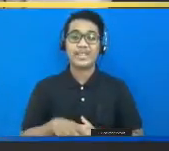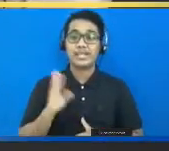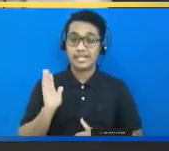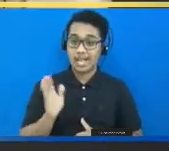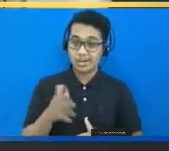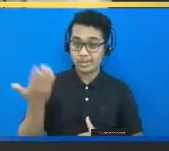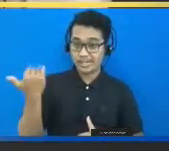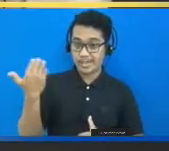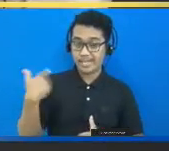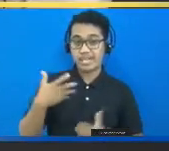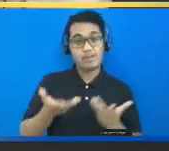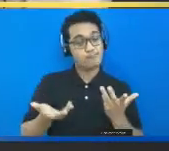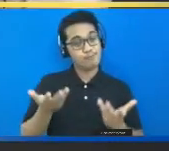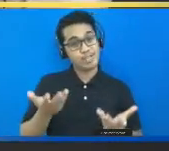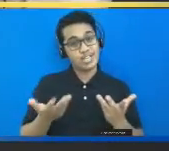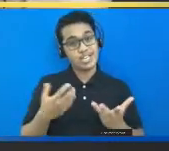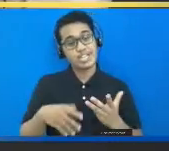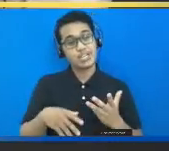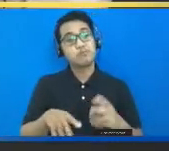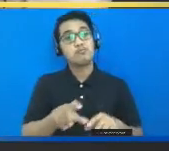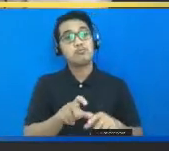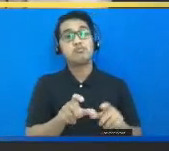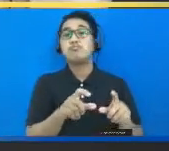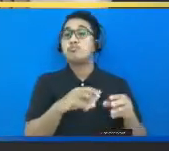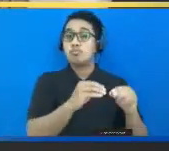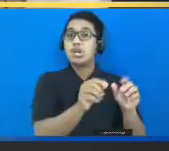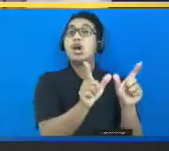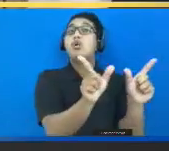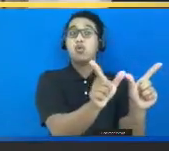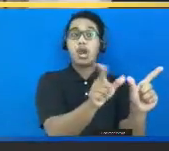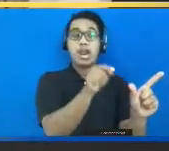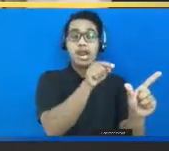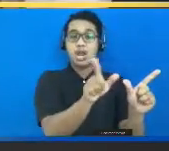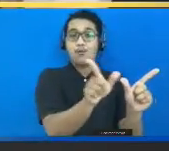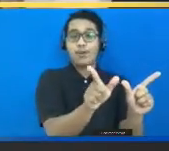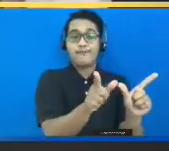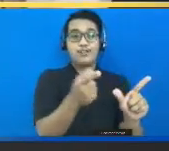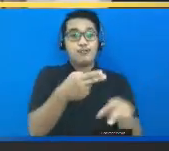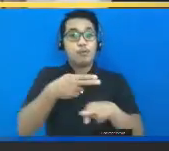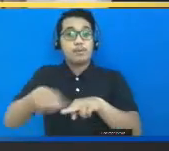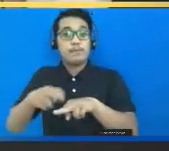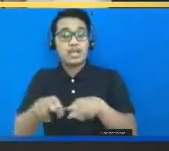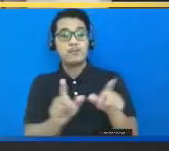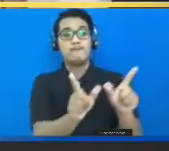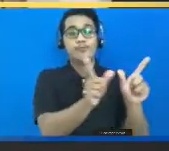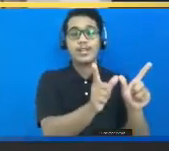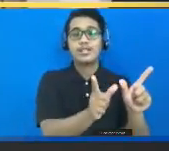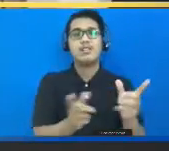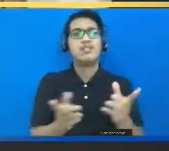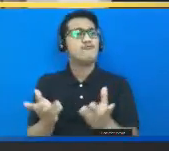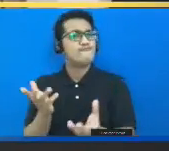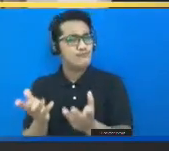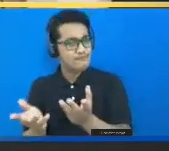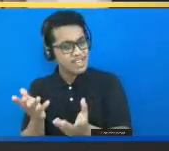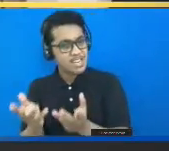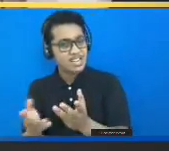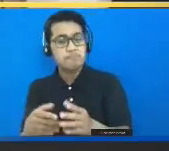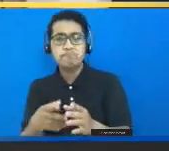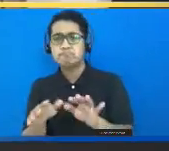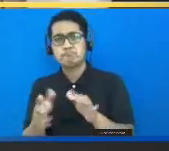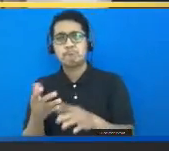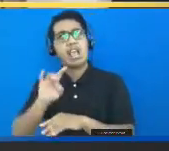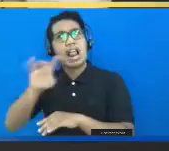tadi ada kemungkinan huruf w Eh recoverynya ada kemungkinan juga huruf